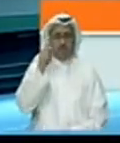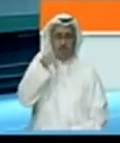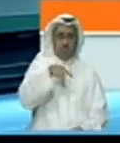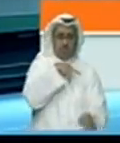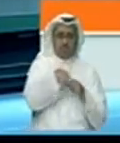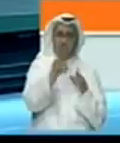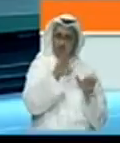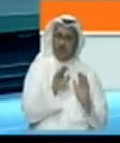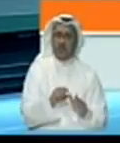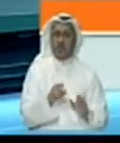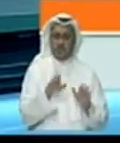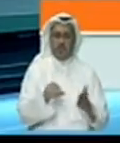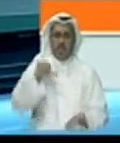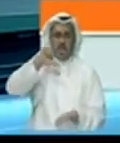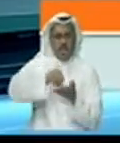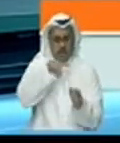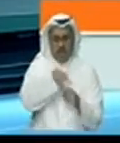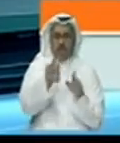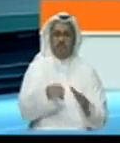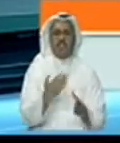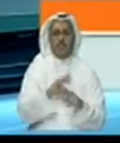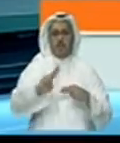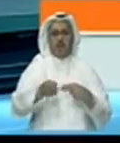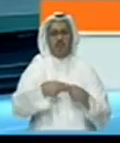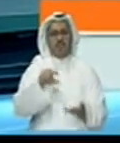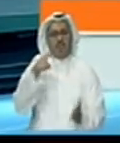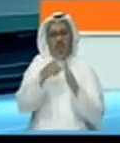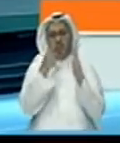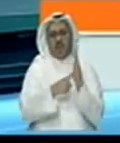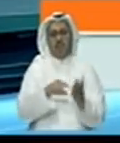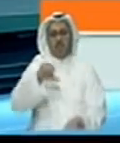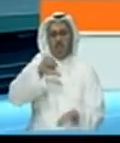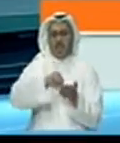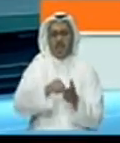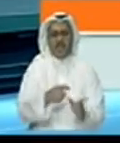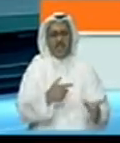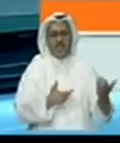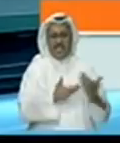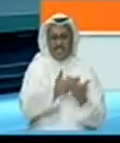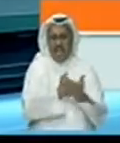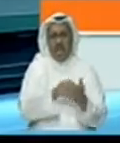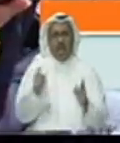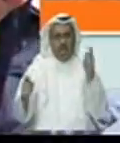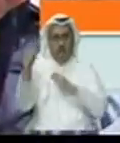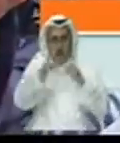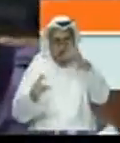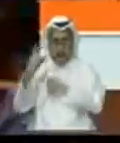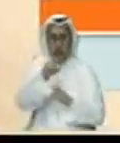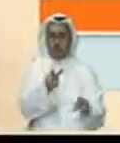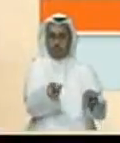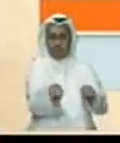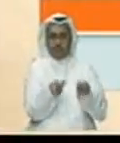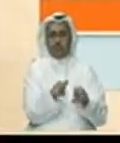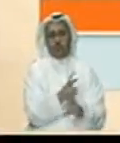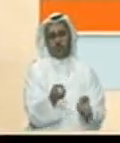نعم، ترامب أوضح أن العقوبات الإضافية تهدف إلى منع النظام الإيراني من الحصول على أسلحة نووية، لافتا إلى أنه سيكثف